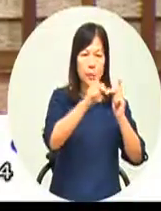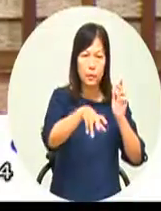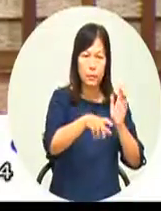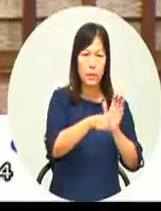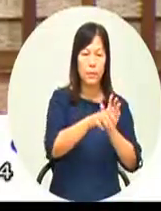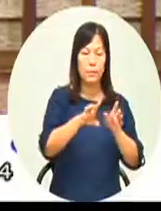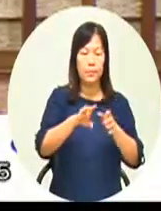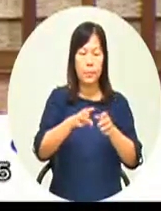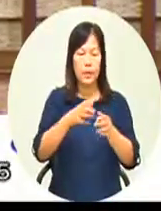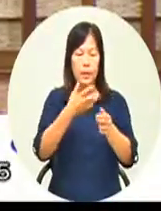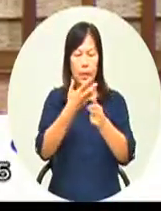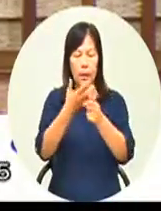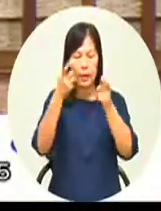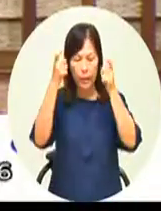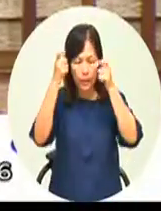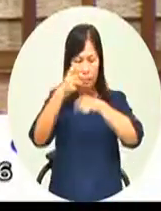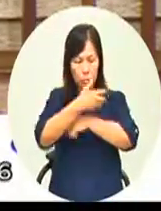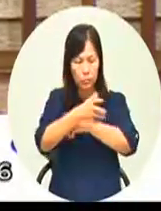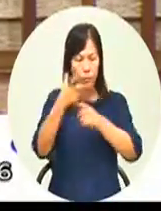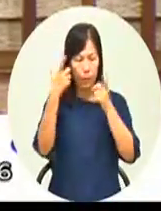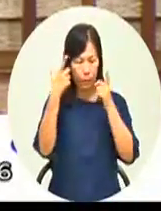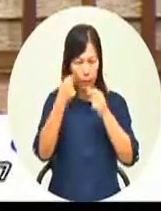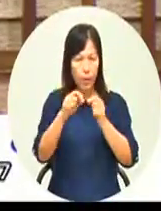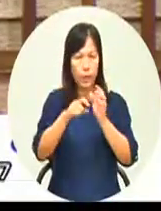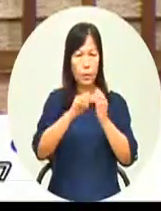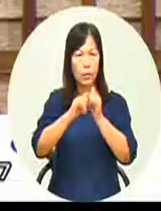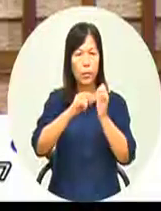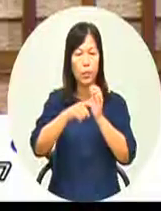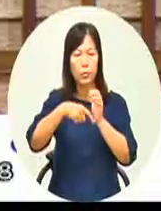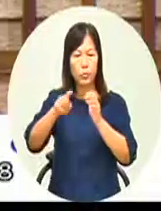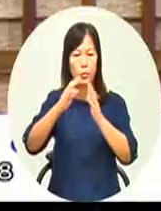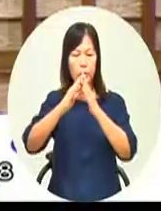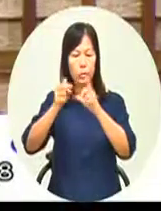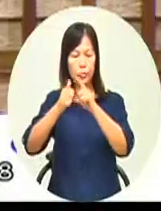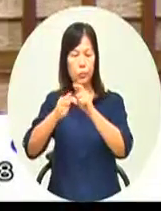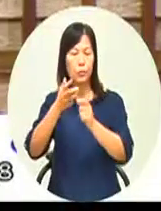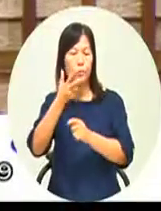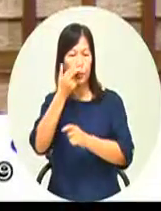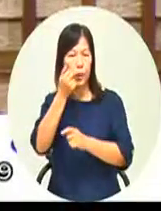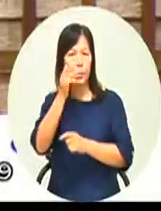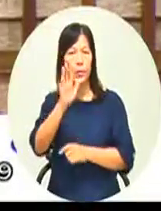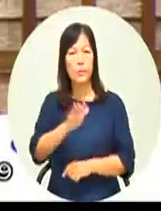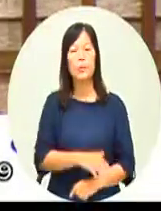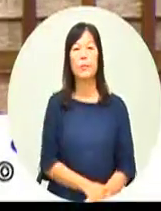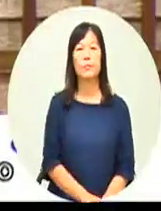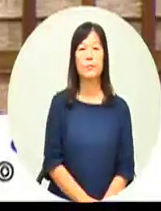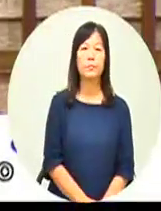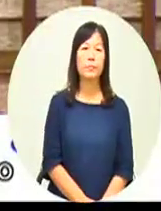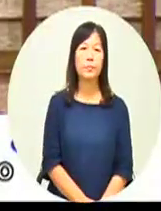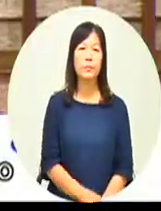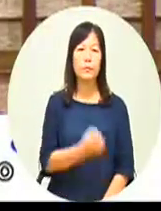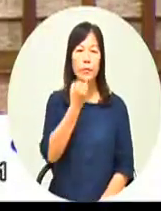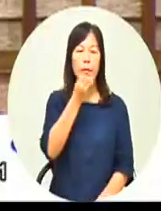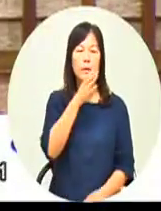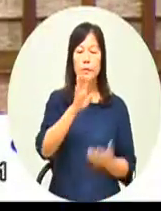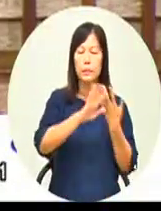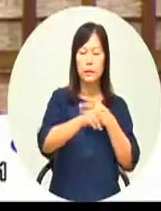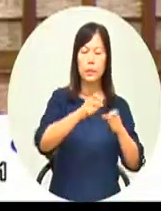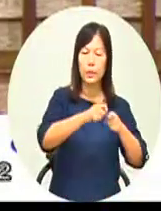县的市民朋友来到市区更方便了。但是我们另外一个计划